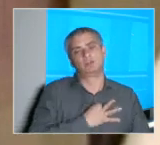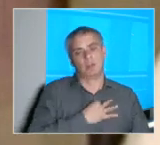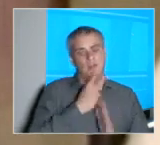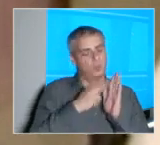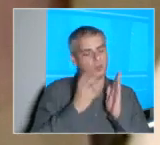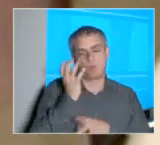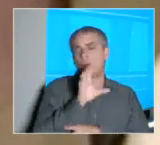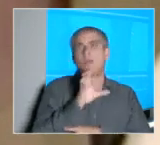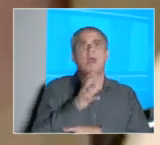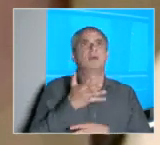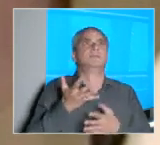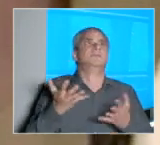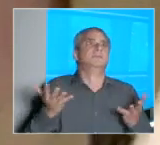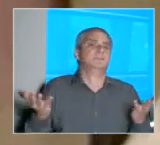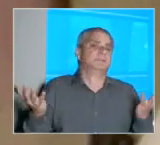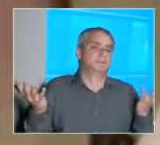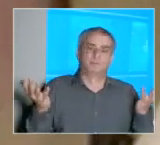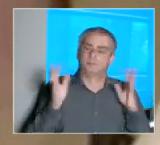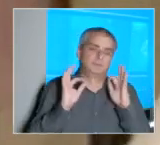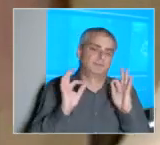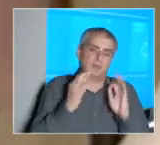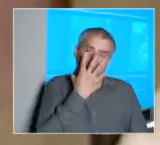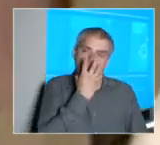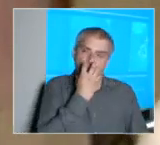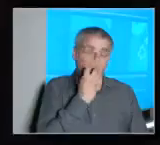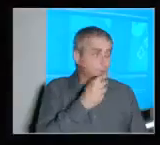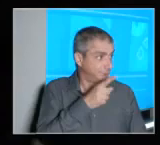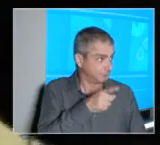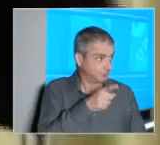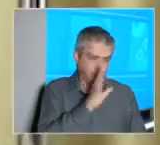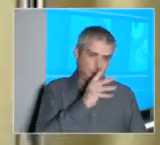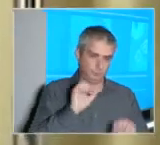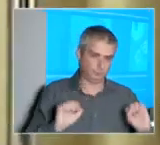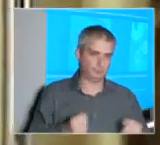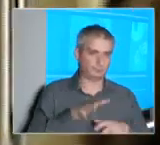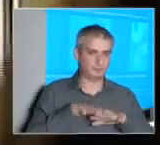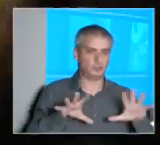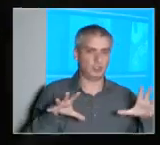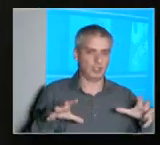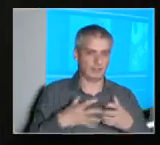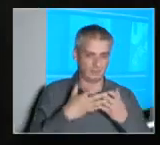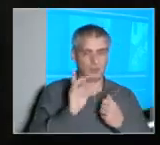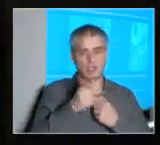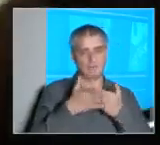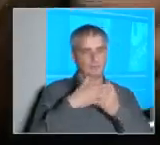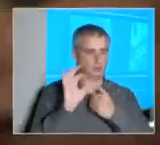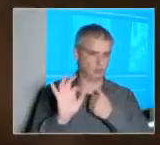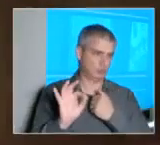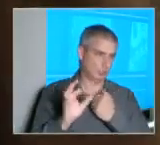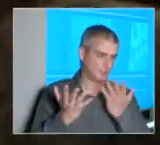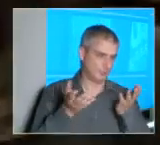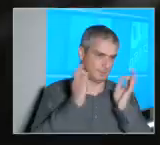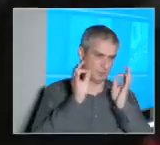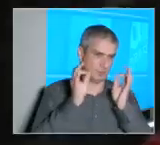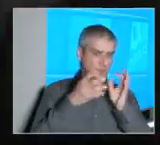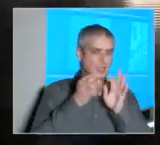שלה, זה היה ממש... באמת, באמת עצוב. אתה יודע, אתה פעיל ברשתות החברתיות, גם רעייתך,